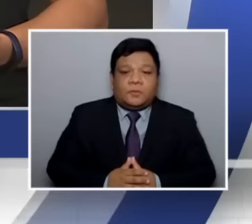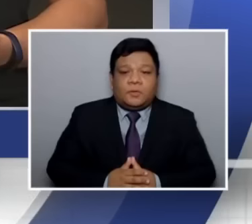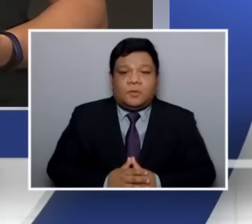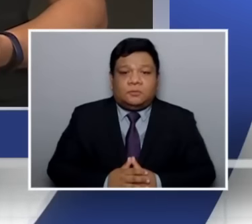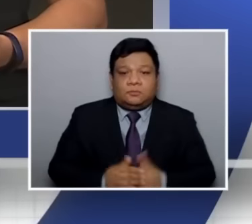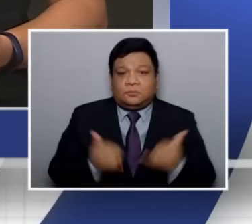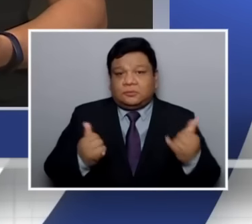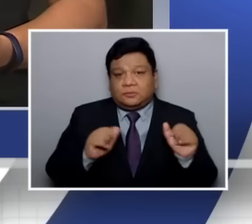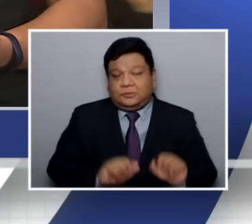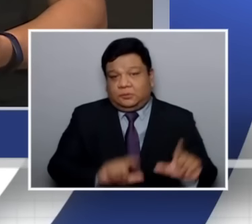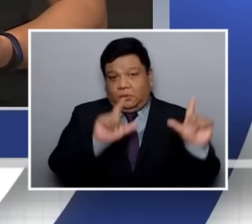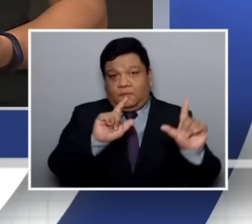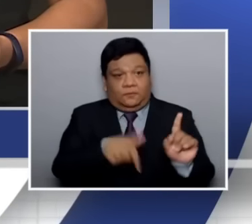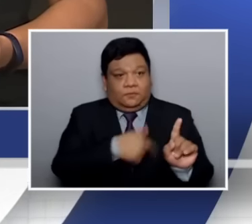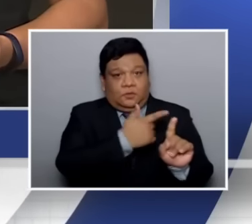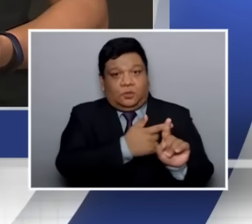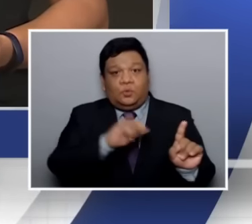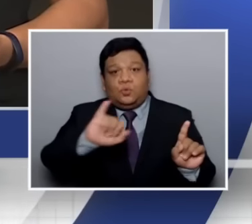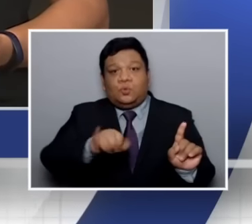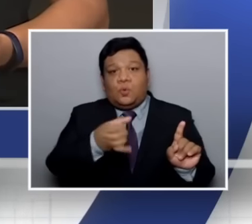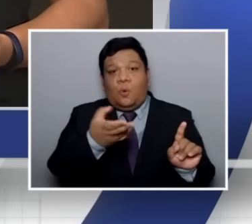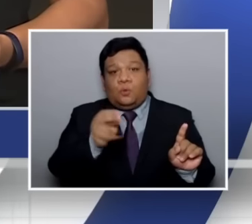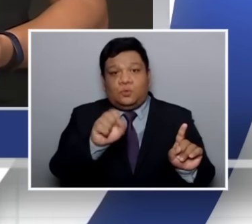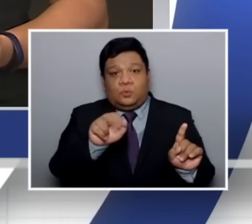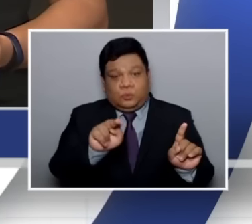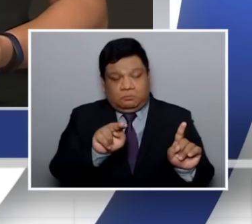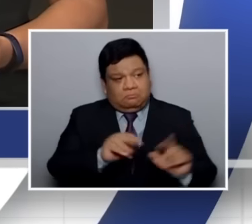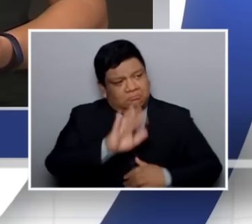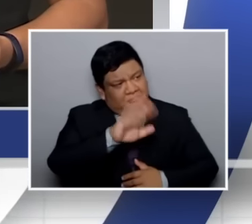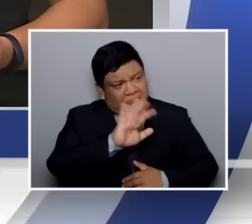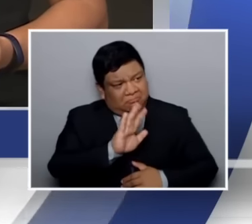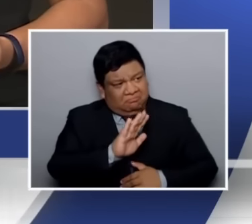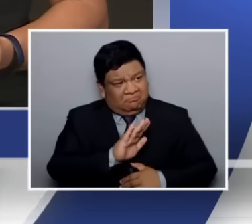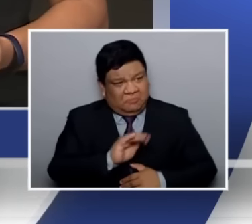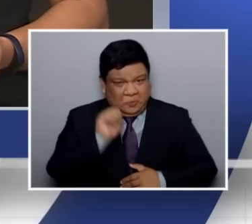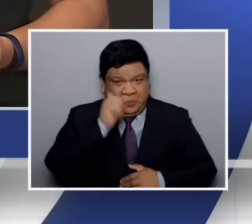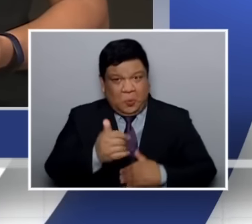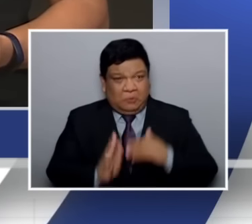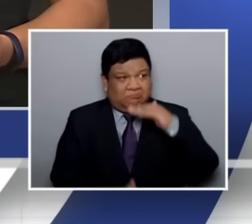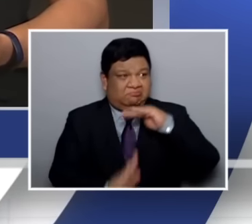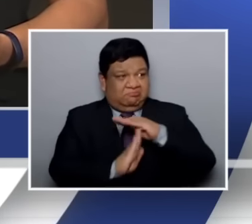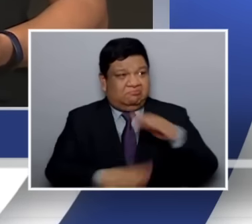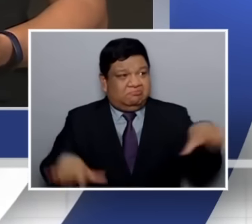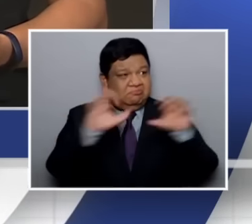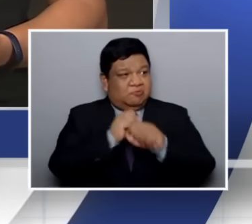Nabat. Johnson, wala na ba talagang extension ang deadline para sa voter registration bukas?